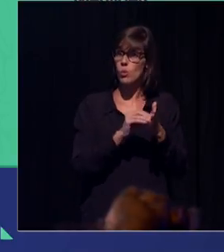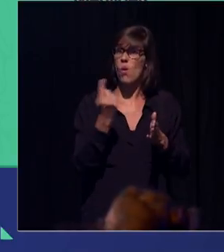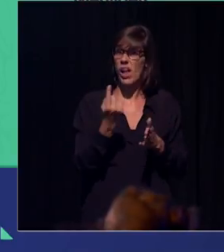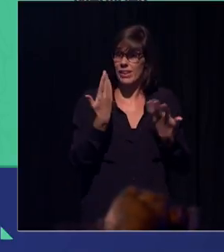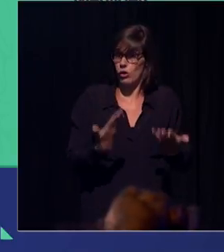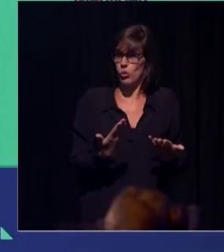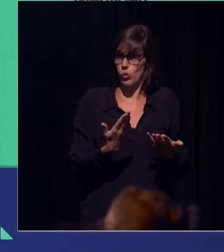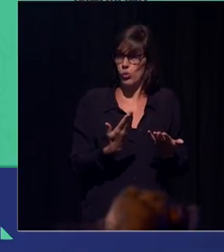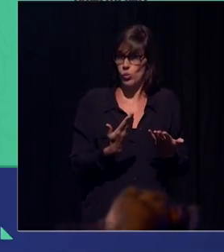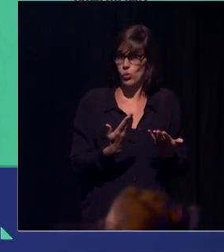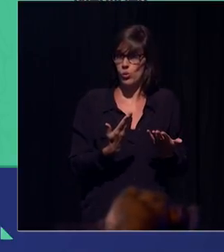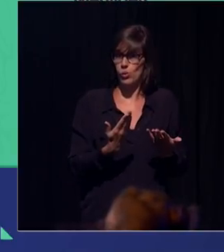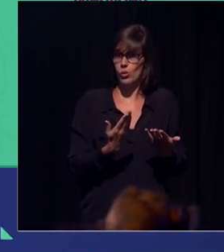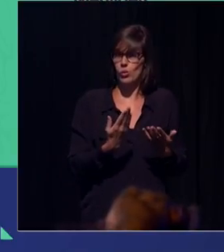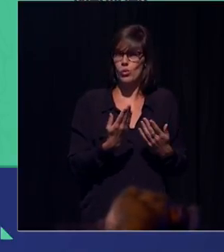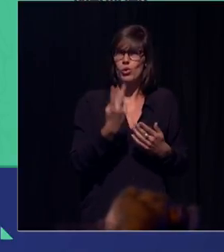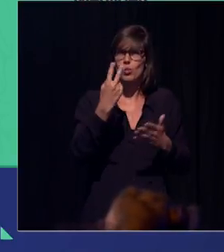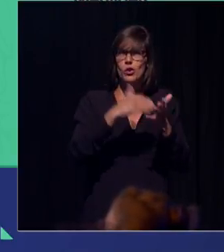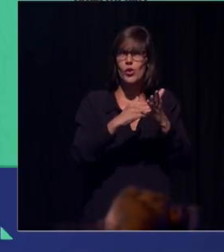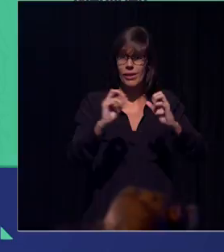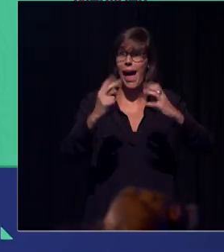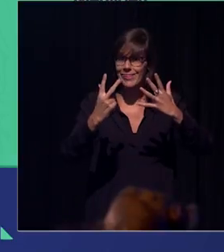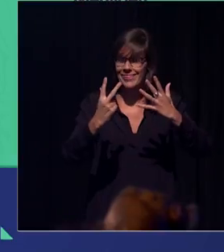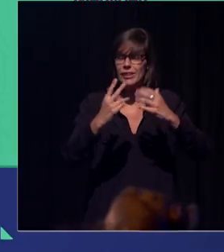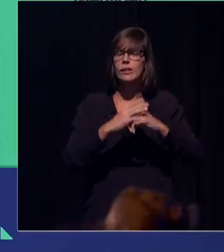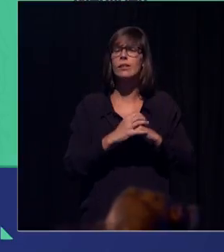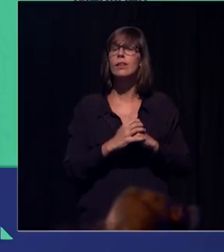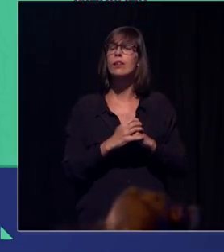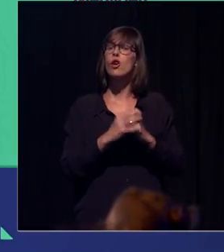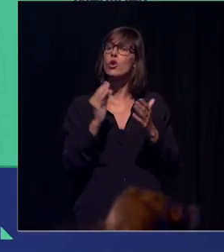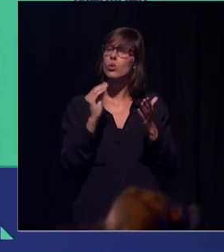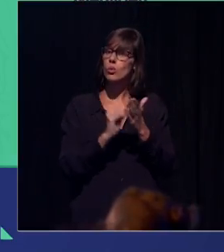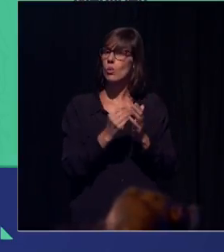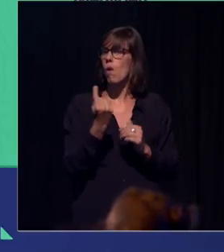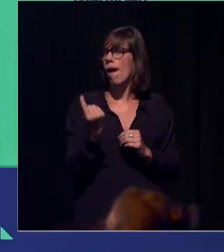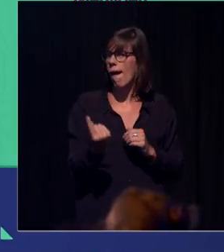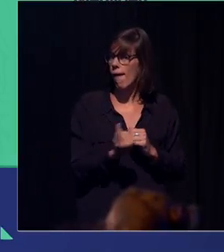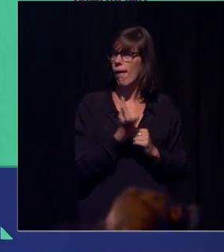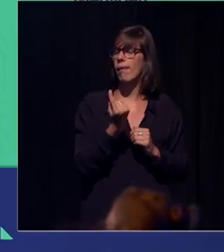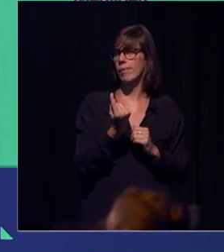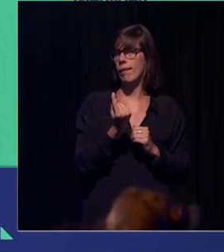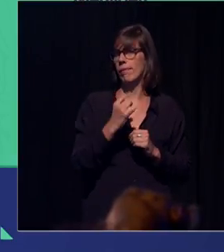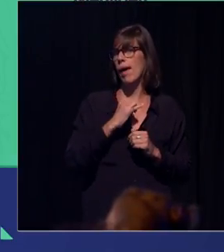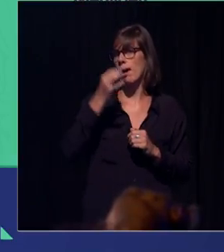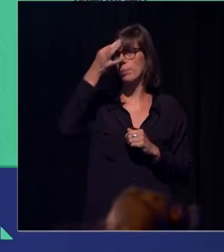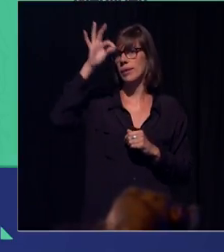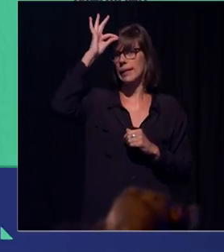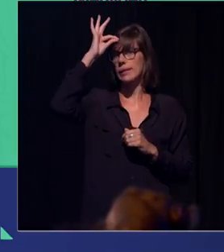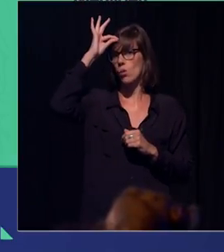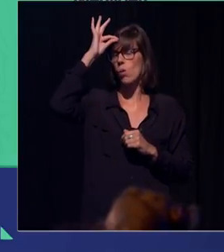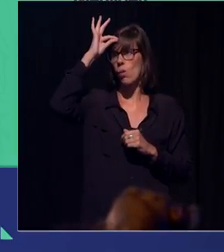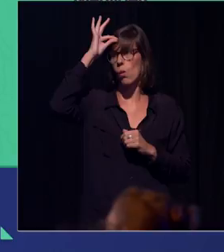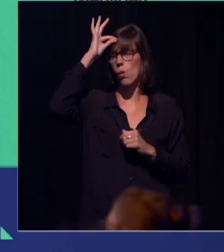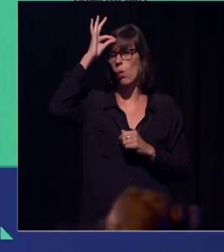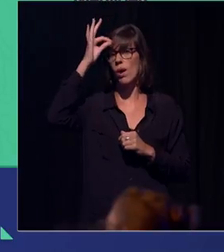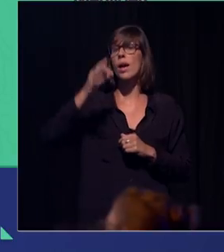2018, nog altijd een risico hebben om vijf tot tien